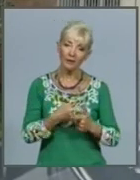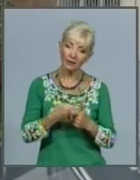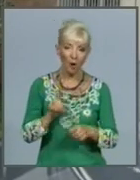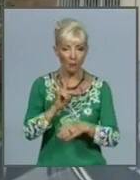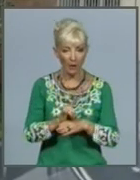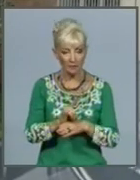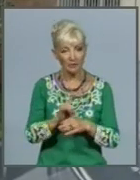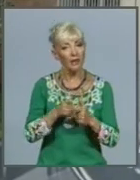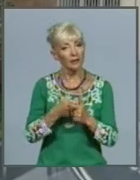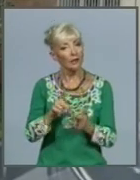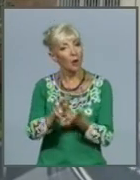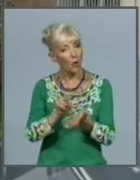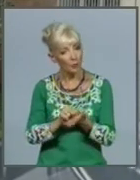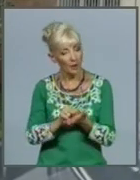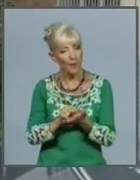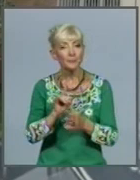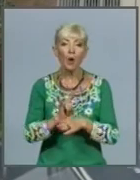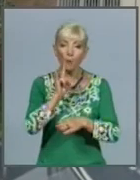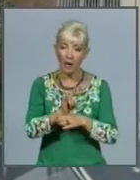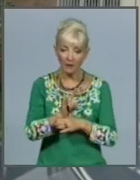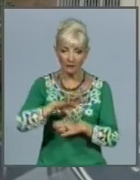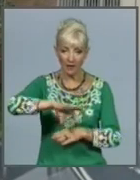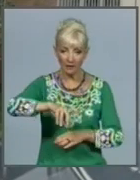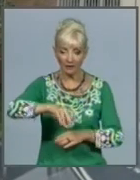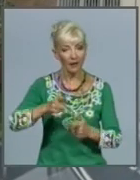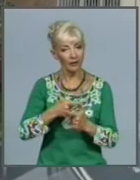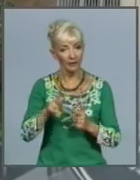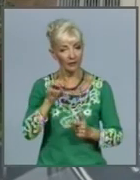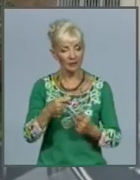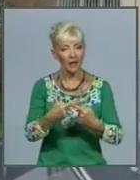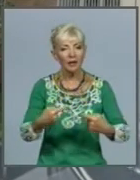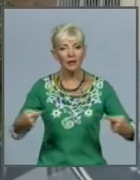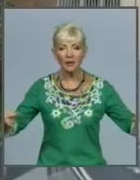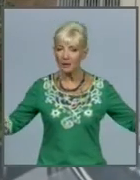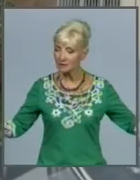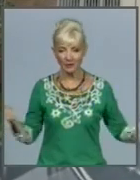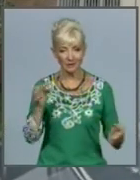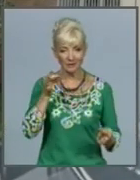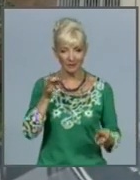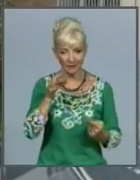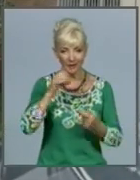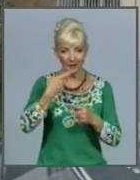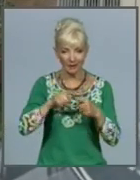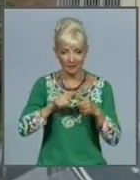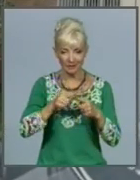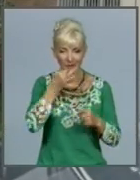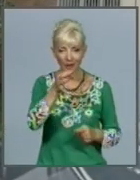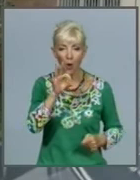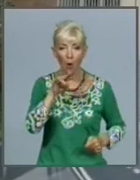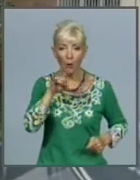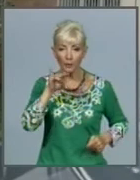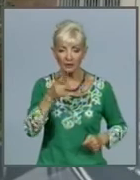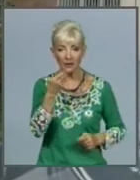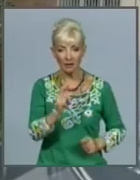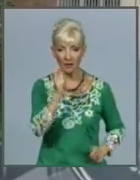гральний автомат чи ні. І ще понад 30 різного роду досліджень, що є вагомим аргументом для винесення вердикту в суді.